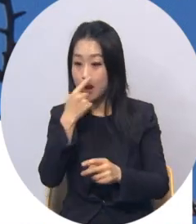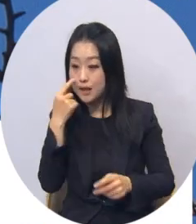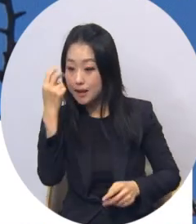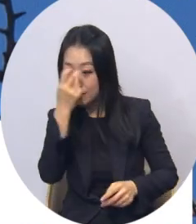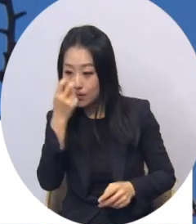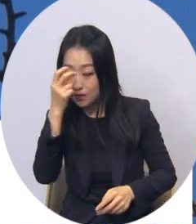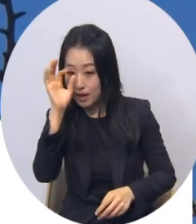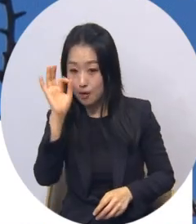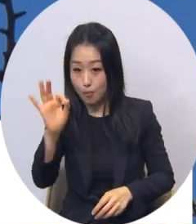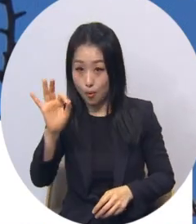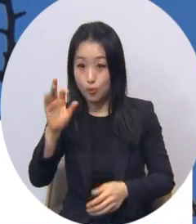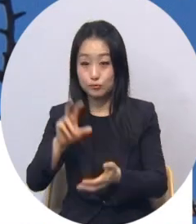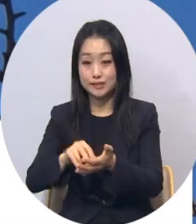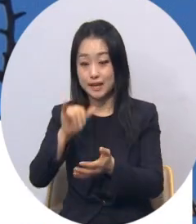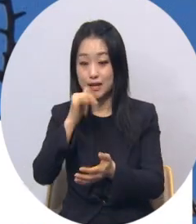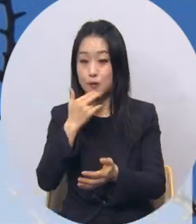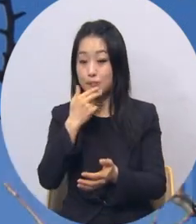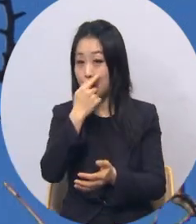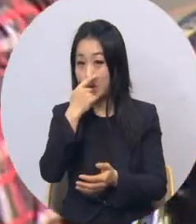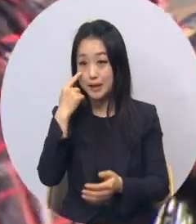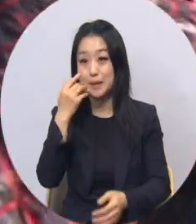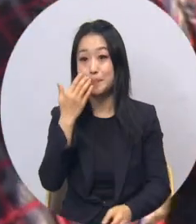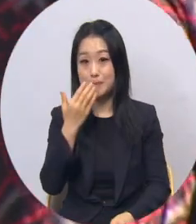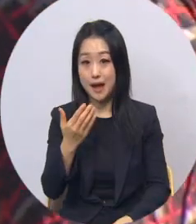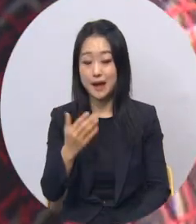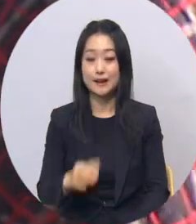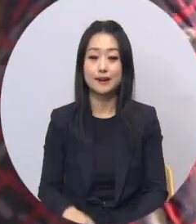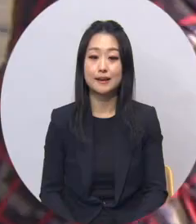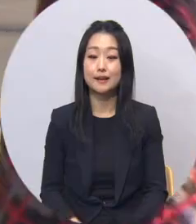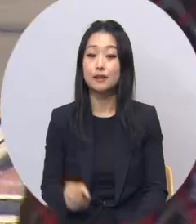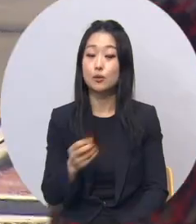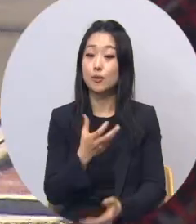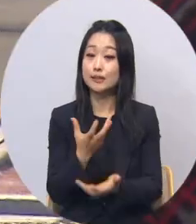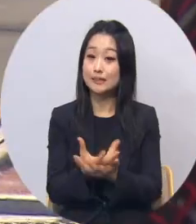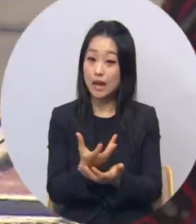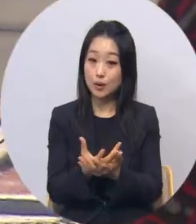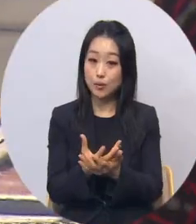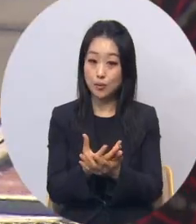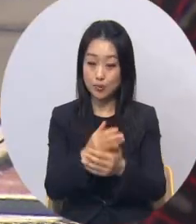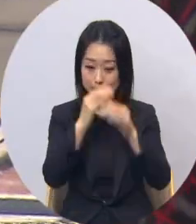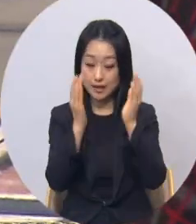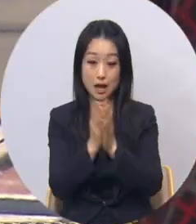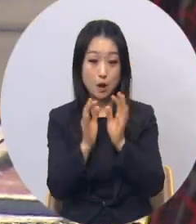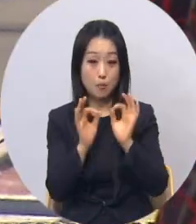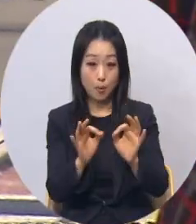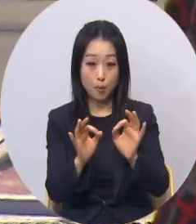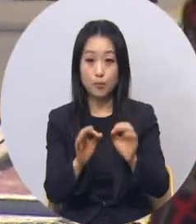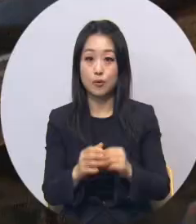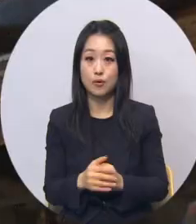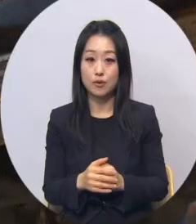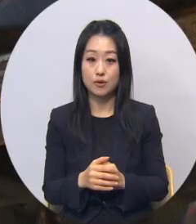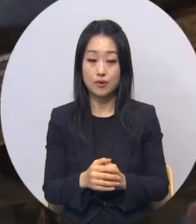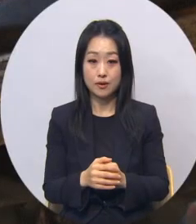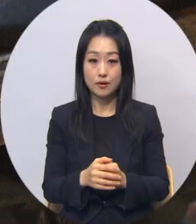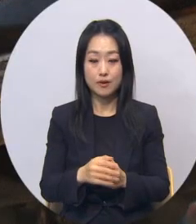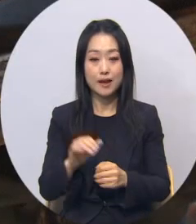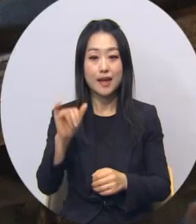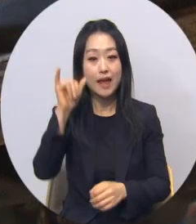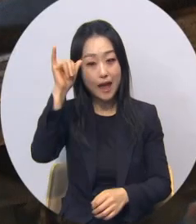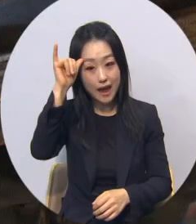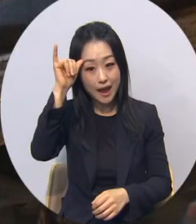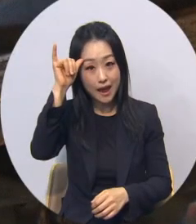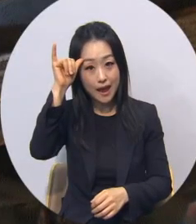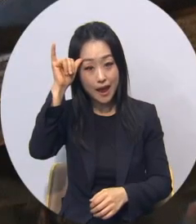확인해서 단속 유무를 확인하고 있습니다 또 단속된 자료와 단속 자료를 무인 단속 시스템 딥러닝에 활용해